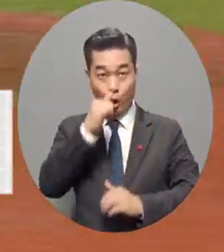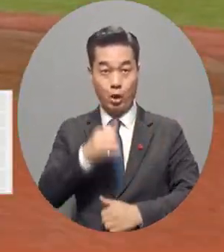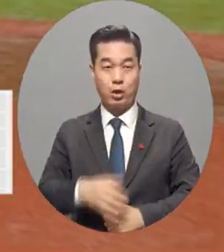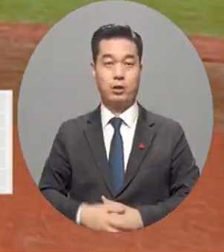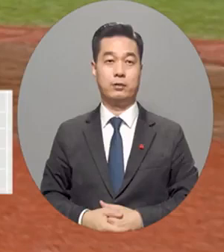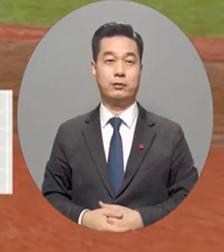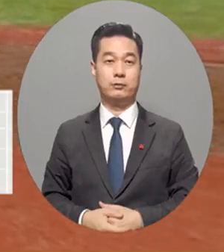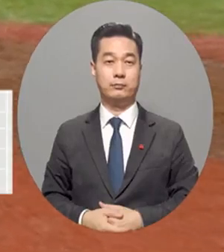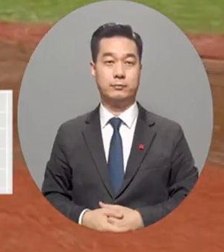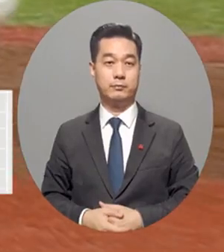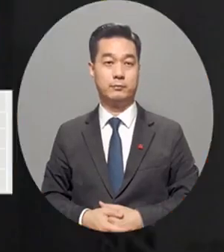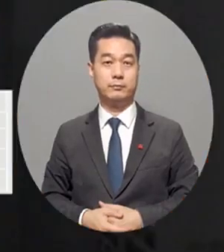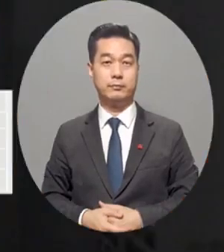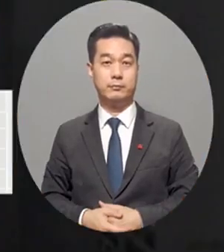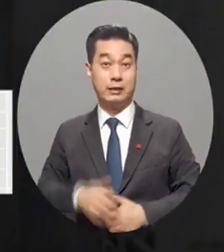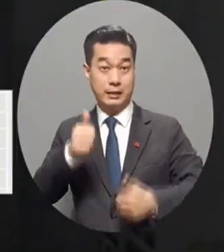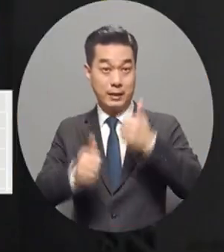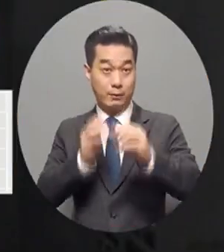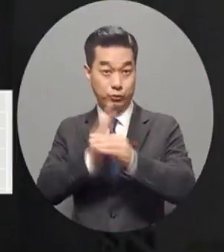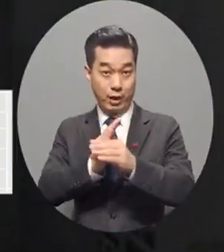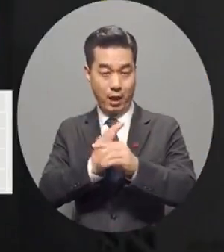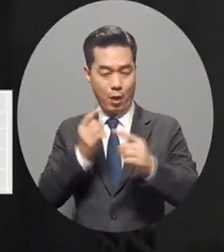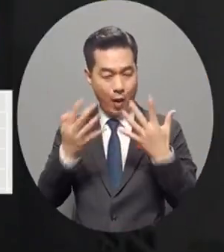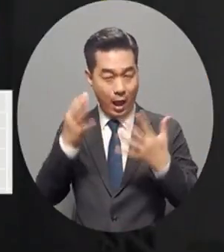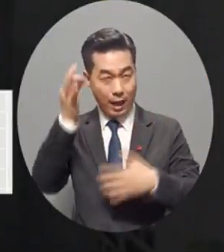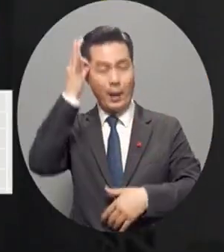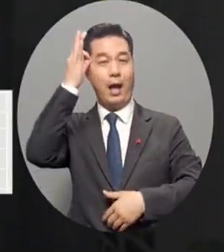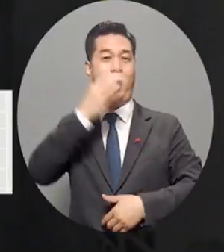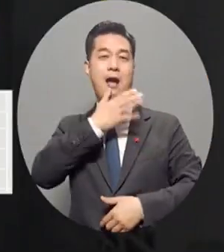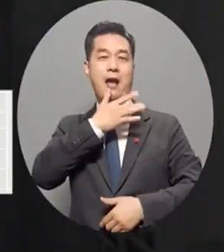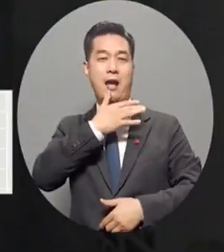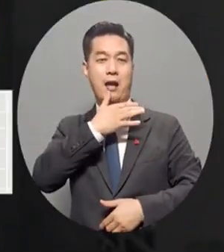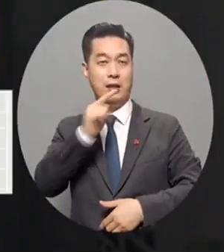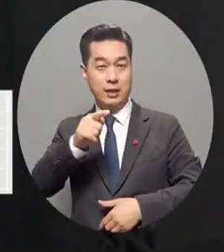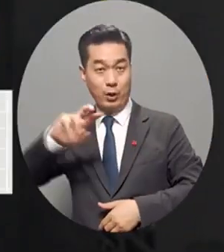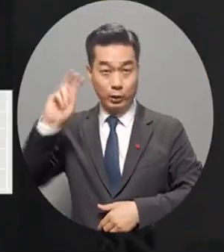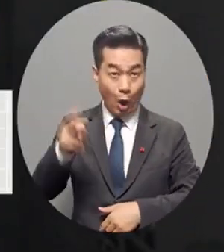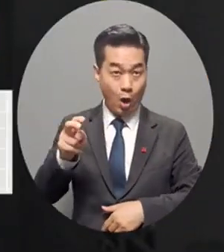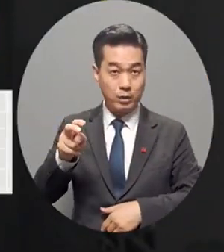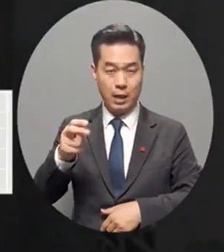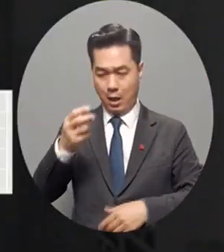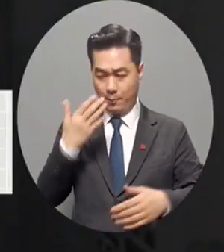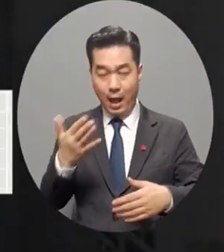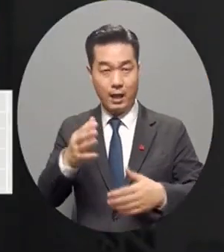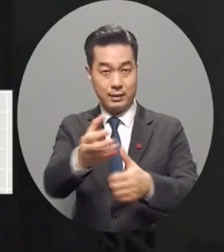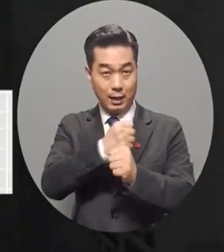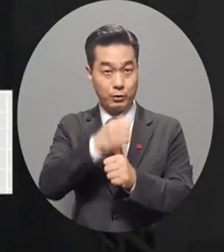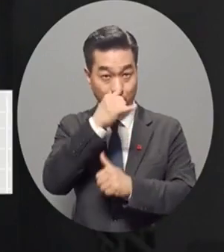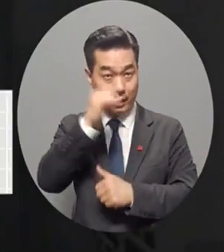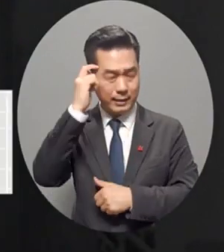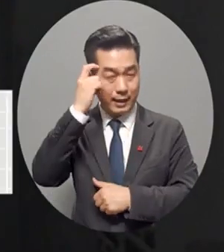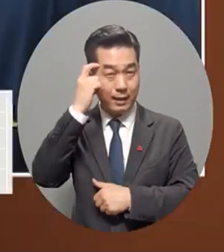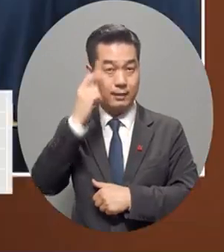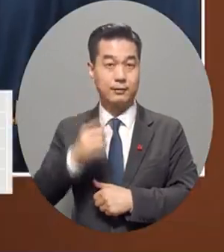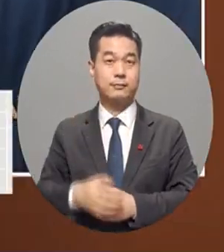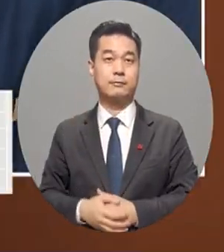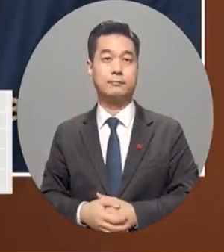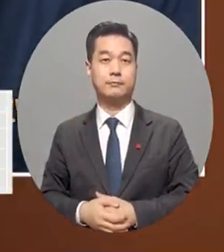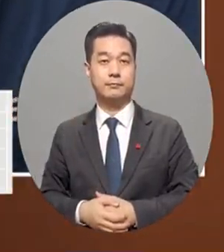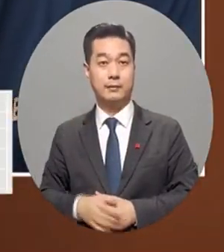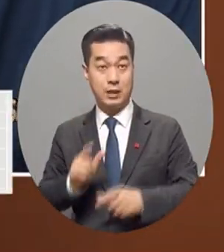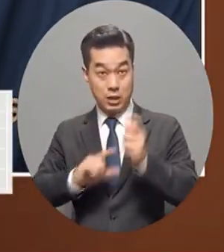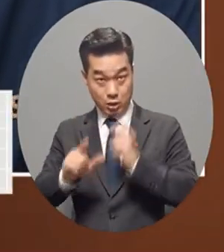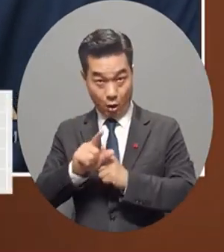중에 정말 진짜 느낌표가 딱 떠요. 이거 던지면 무조건 잡을 수 있겠다라는 생각이 딱 들면은 점점